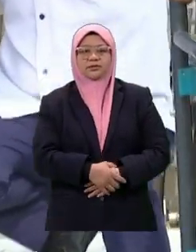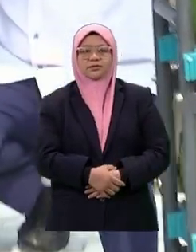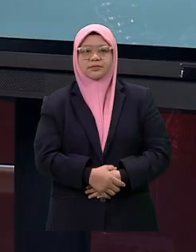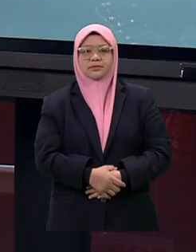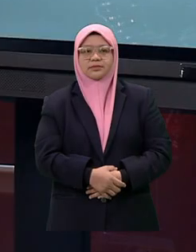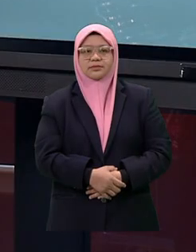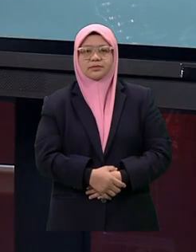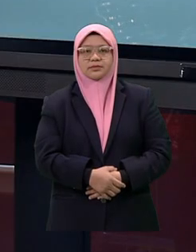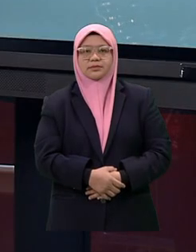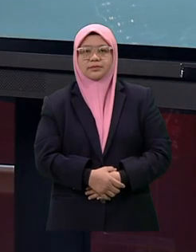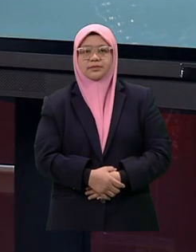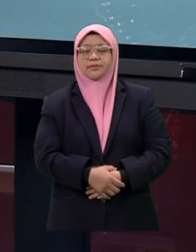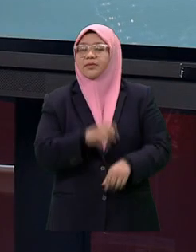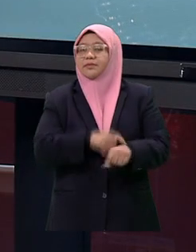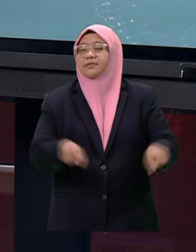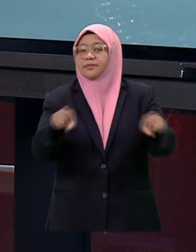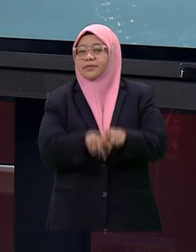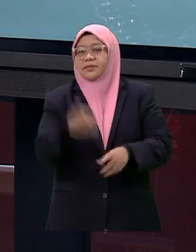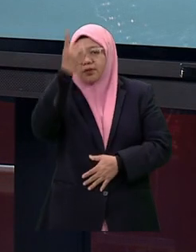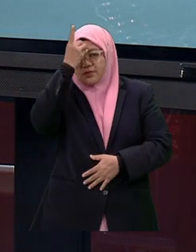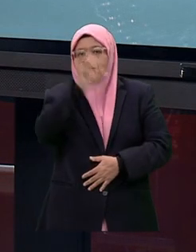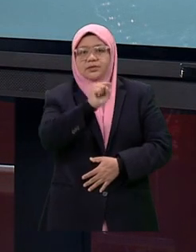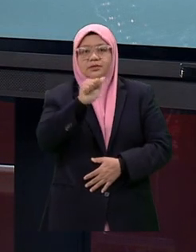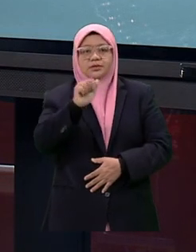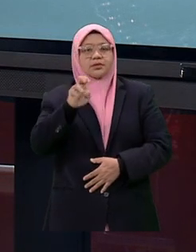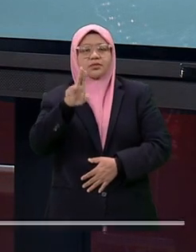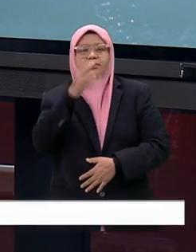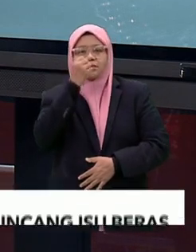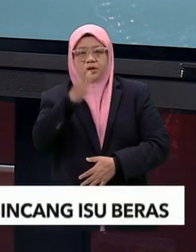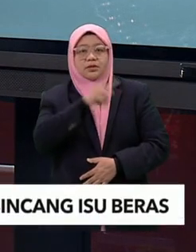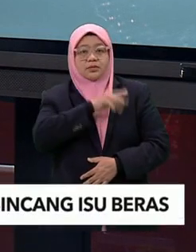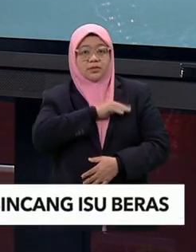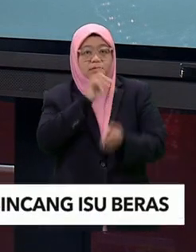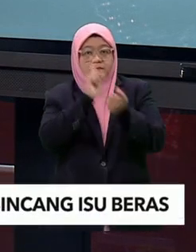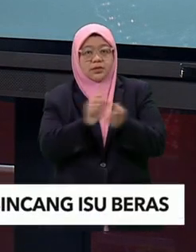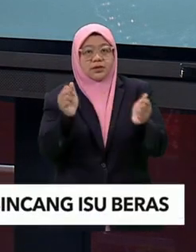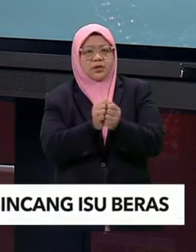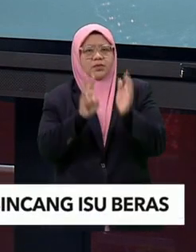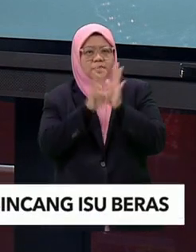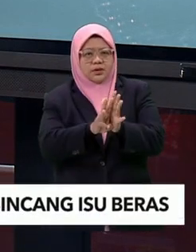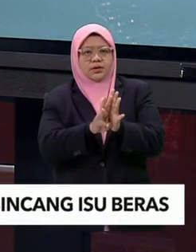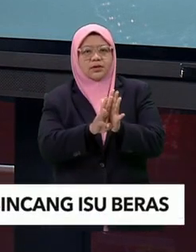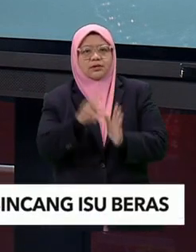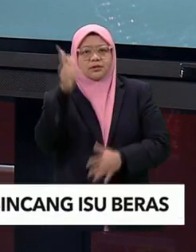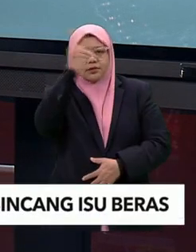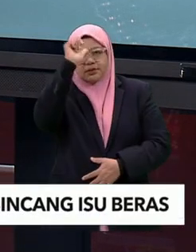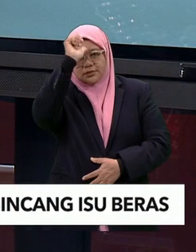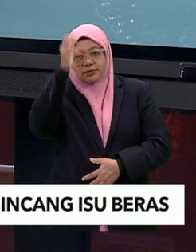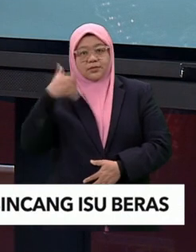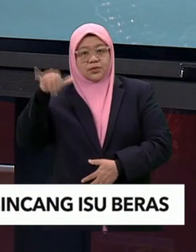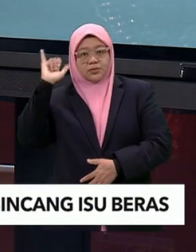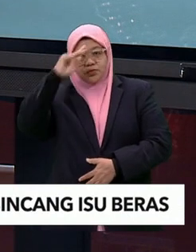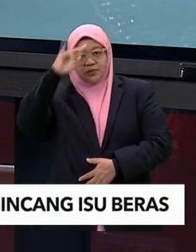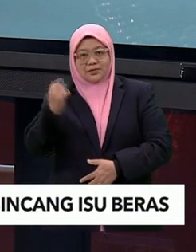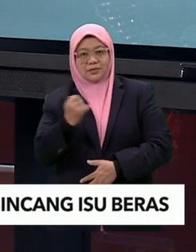jumaat pada masa yang sama Datuk Seri mohad sabu berkata Kementerian mengadakan pertemuan dengan wakil kerajaan India semalam di